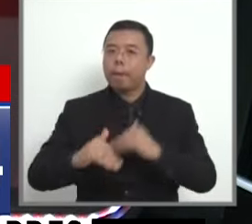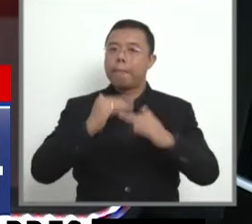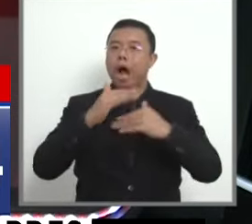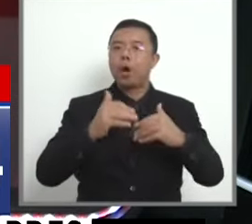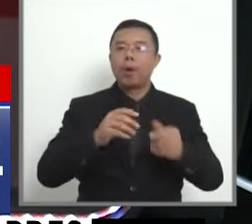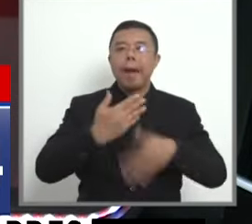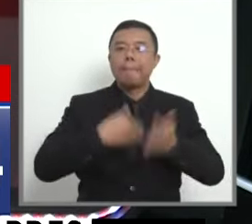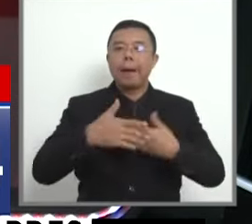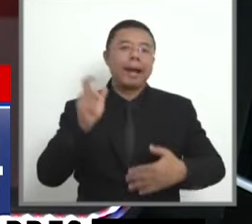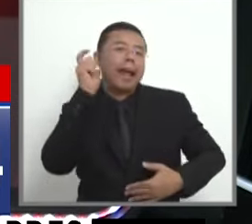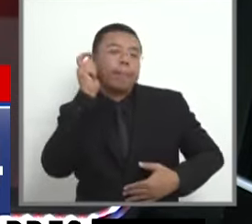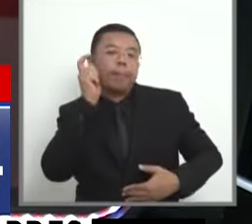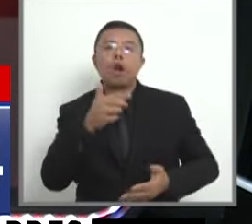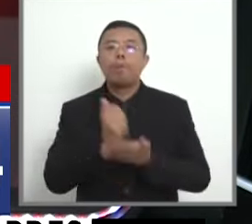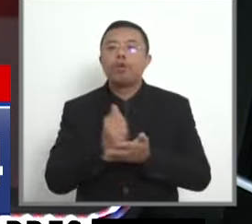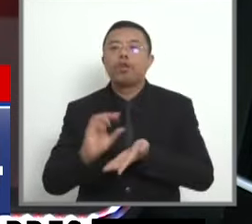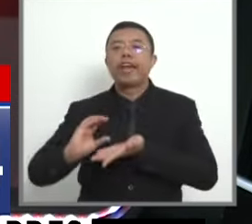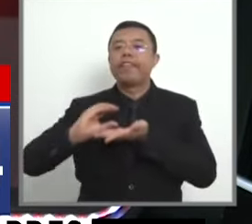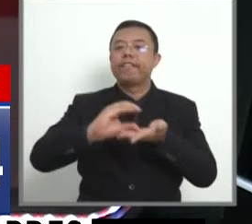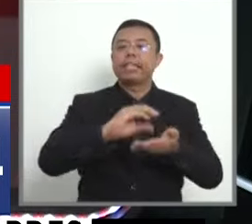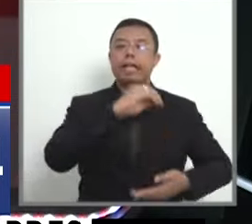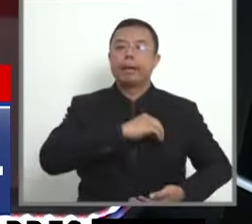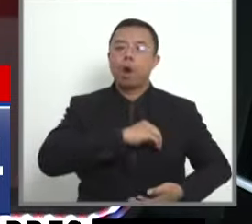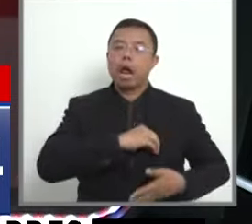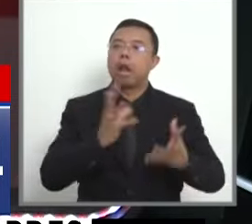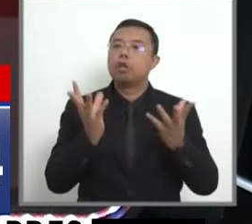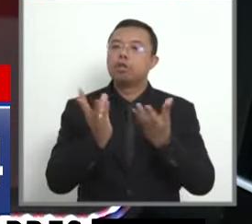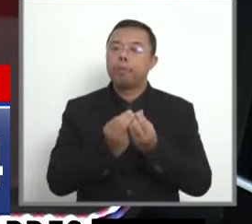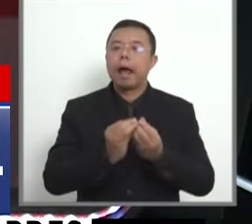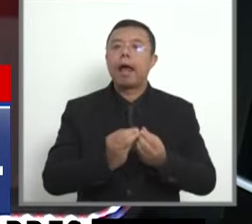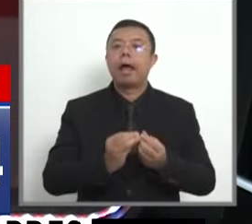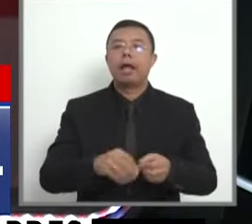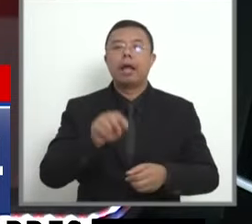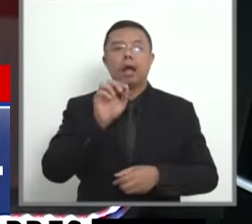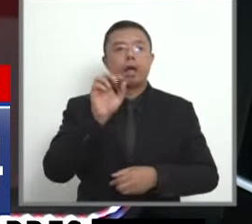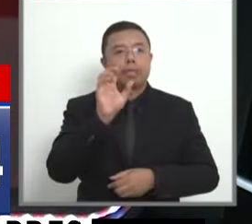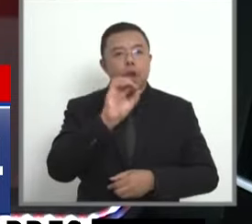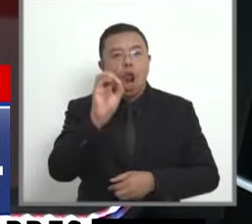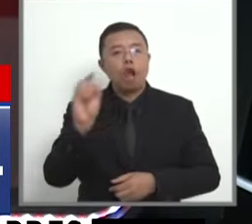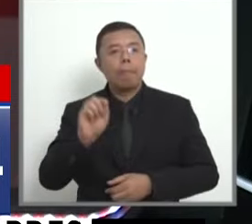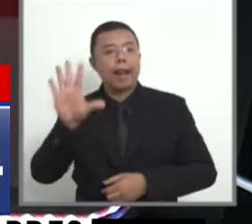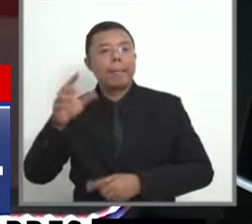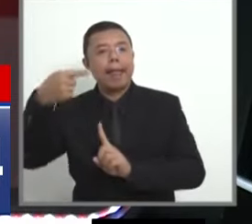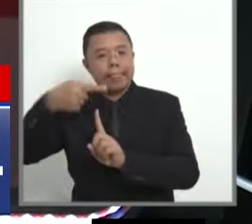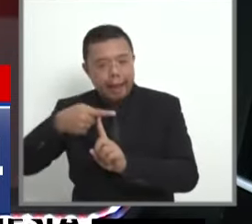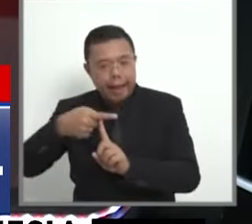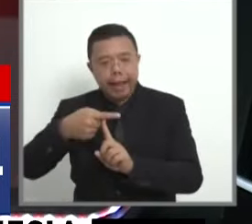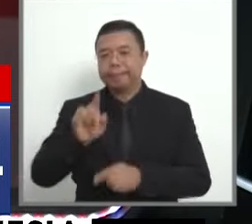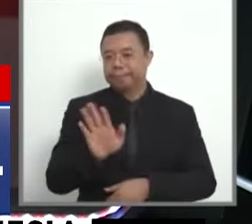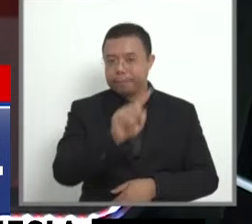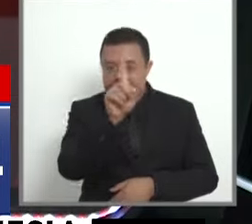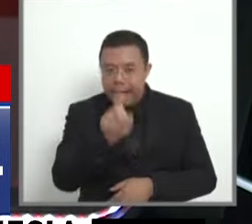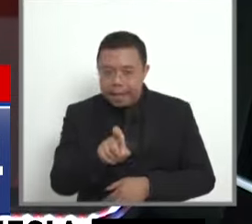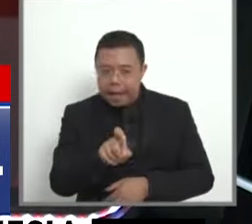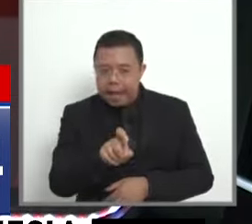ponsel hanya membutuhkan investasi sekitar reng triliun pertanyaannya Bapak